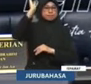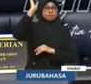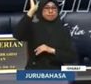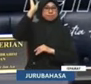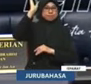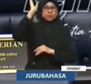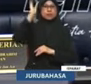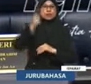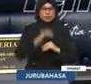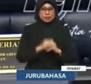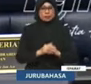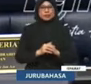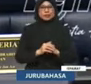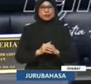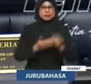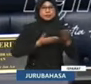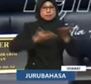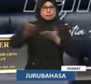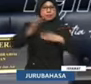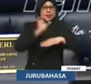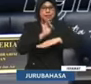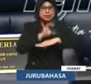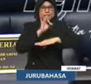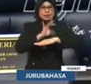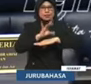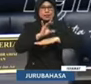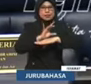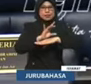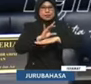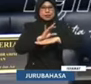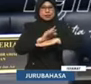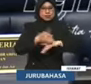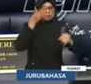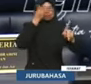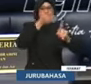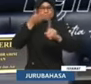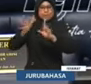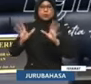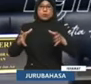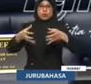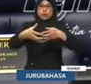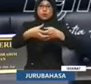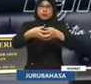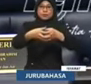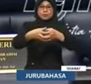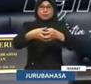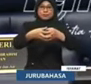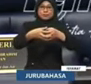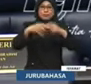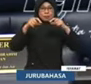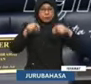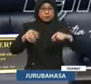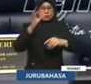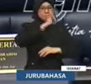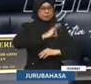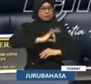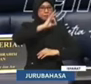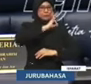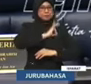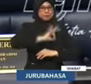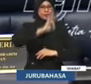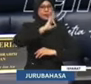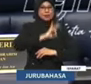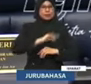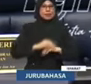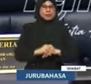semina webinar Confession serta Hikmat nasihat terus kepada kumpulan sastra akan diadakan ini merupakan antara manfaat